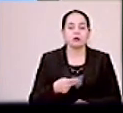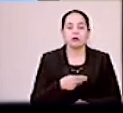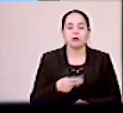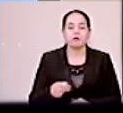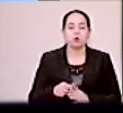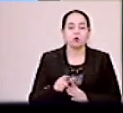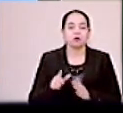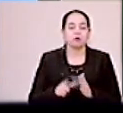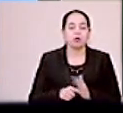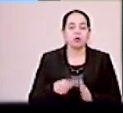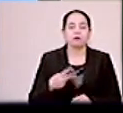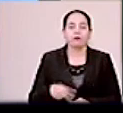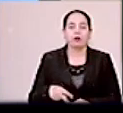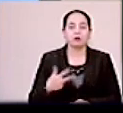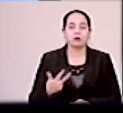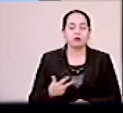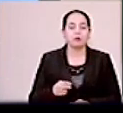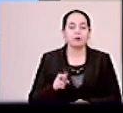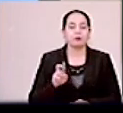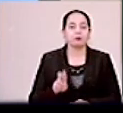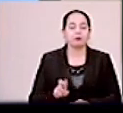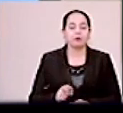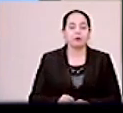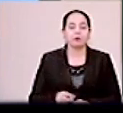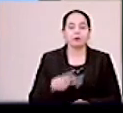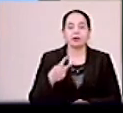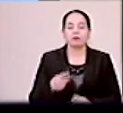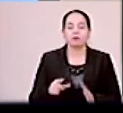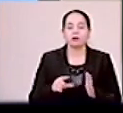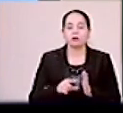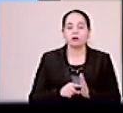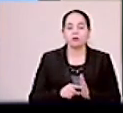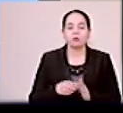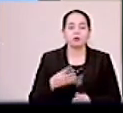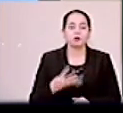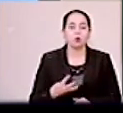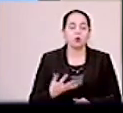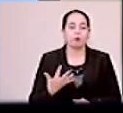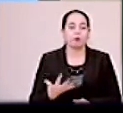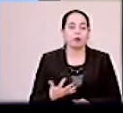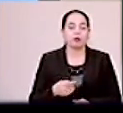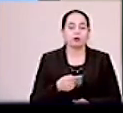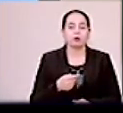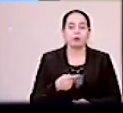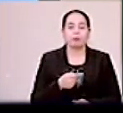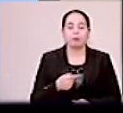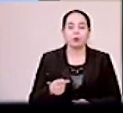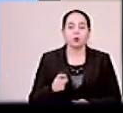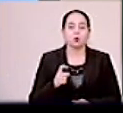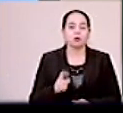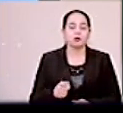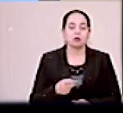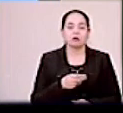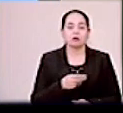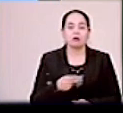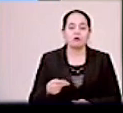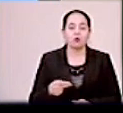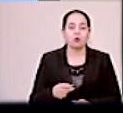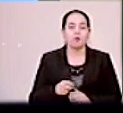равно 17 23. Пункт Б. 27 45 минус x